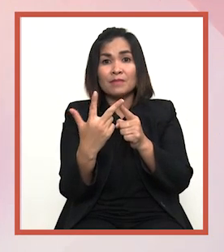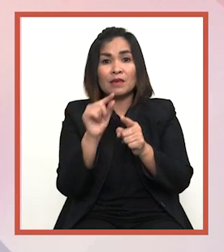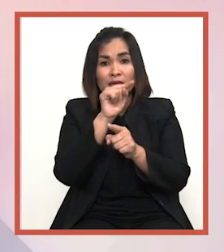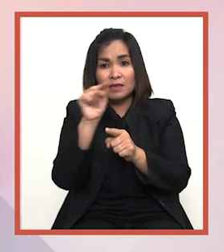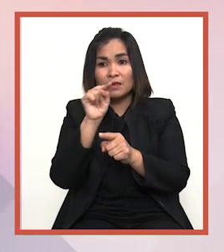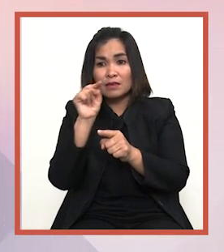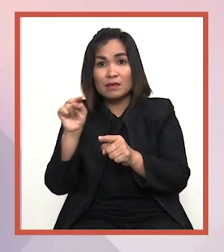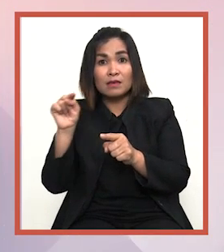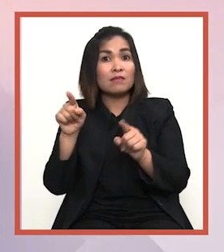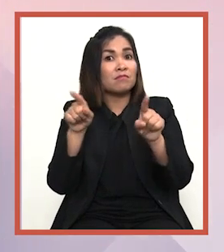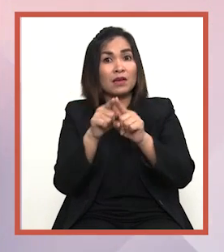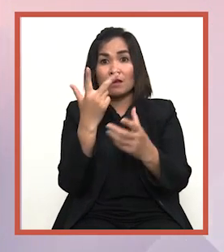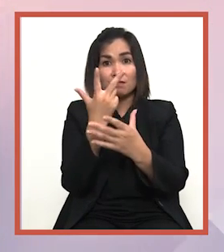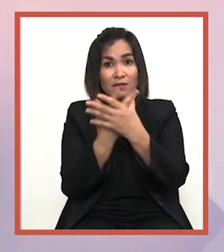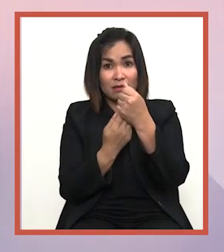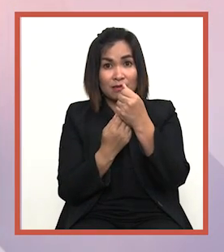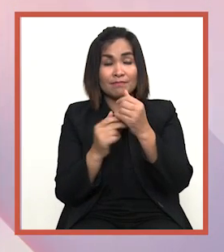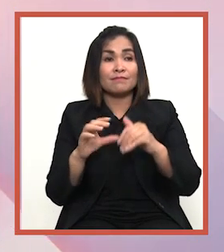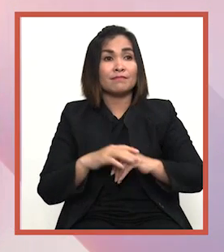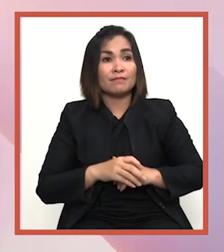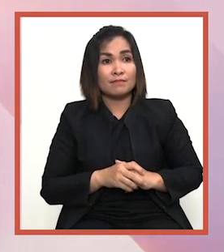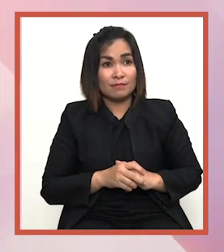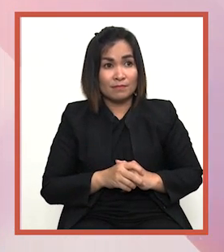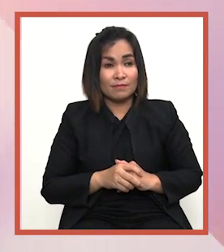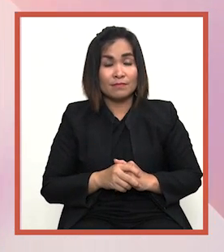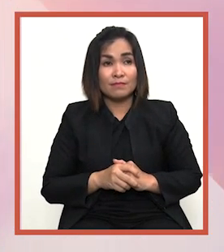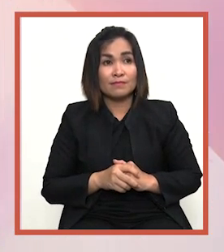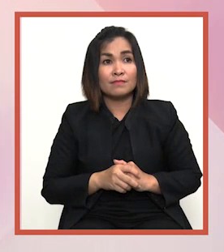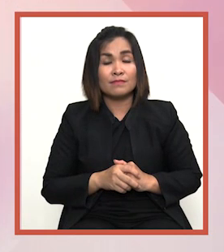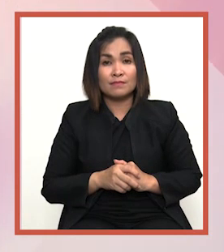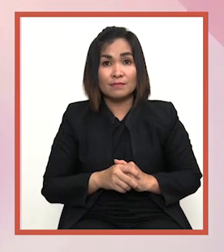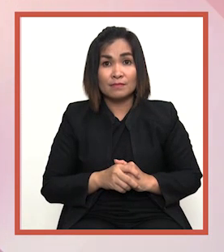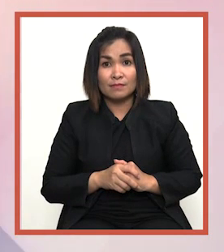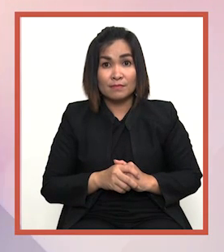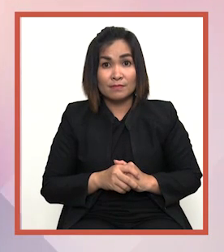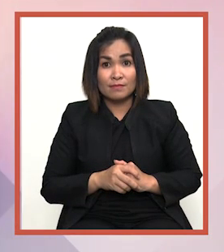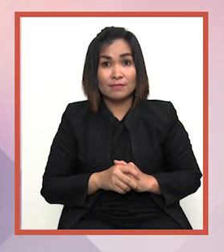มบูรณ์แบบการทำงานและแบบการติดตั้ง